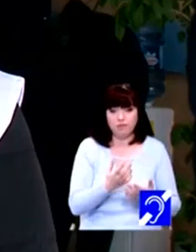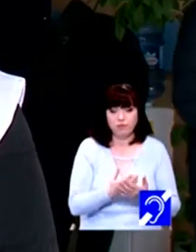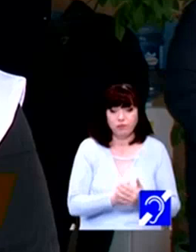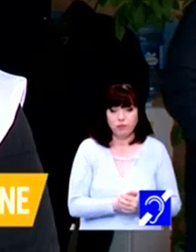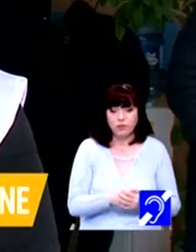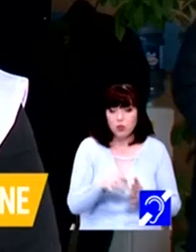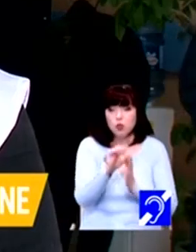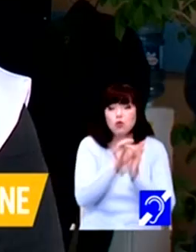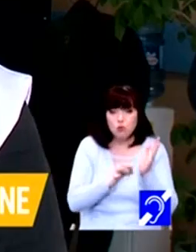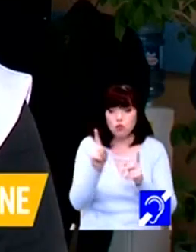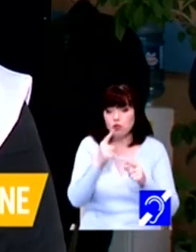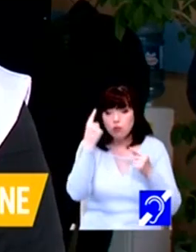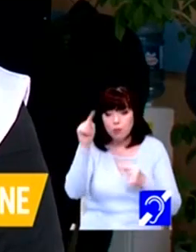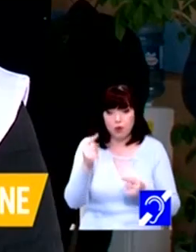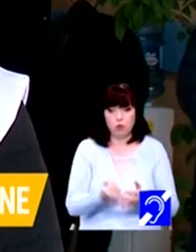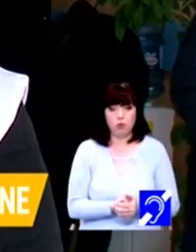măsuri urgente.